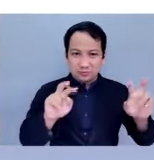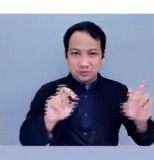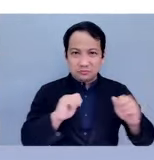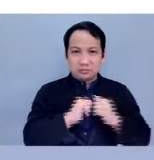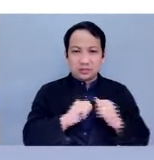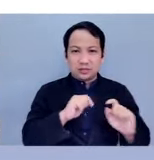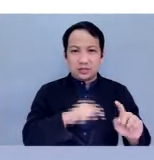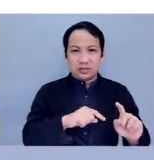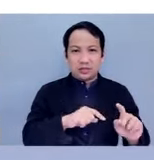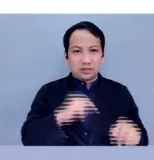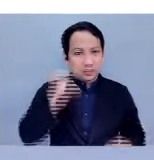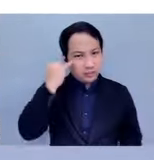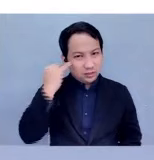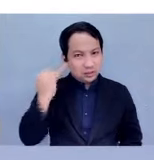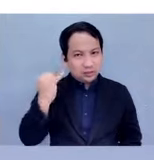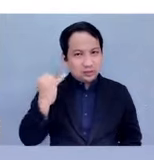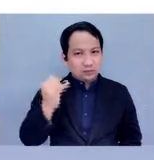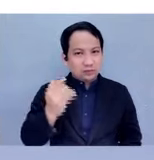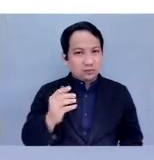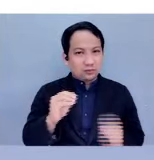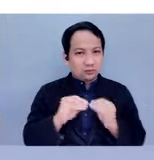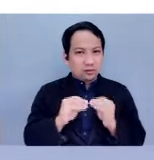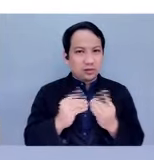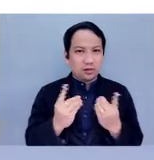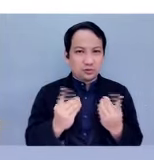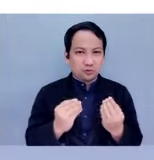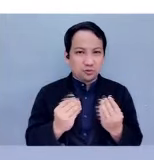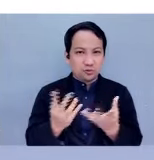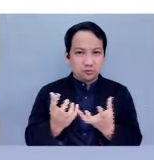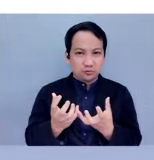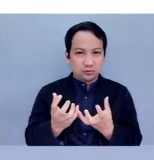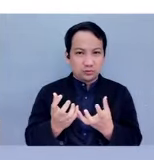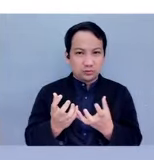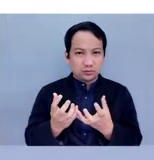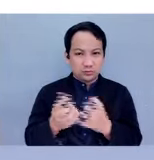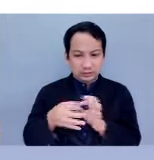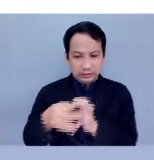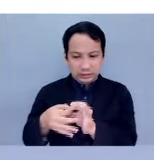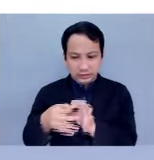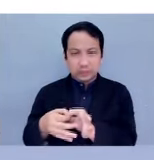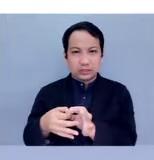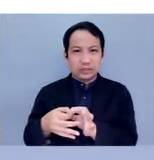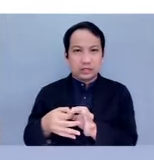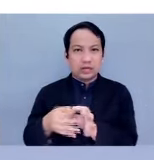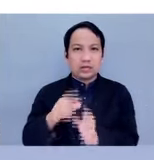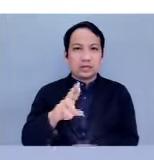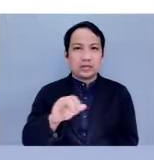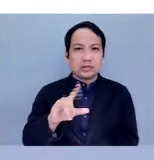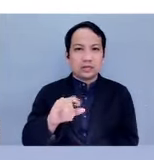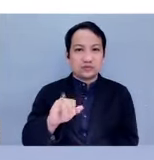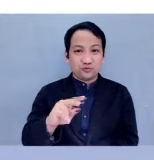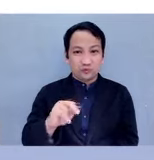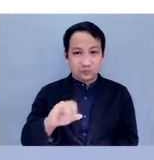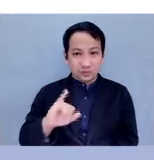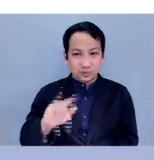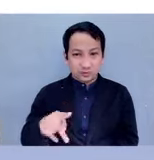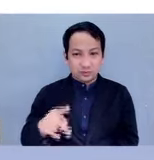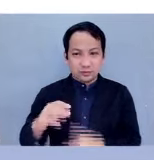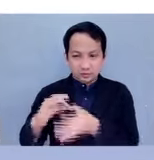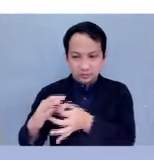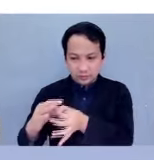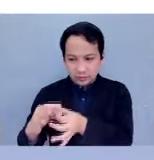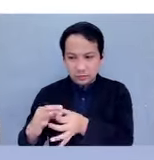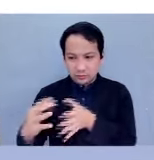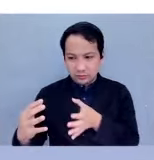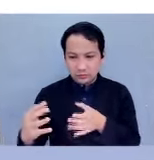ang idea ng people pleasing, it's because ginagawa mo siya dahil you want to maintain relationships. Mm-hmm. Diba? Pakiramdam mo, pag ginawa mo to, mamay-maintain mo yung pagiging